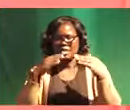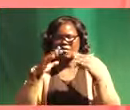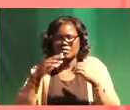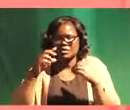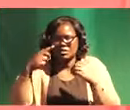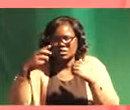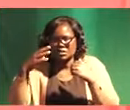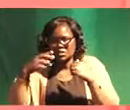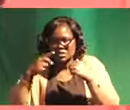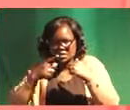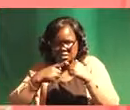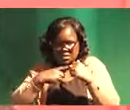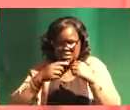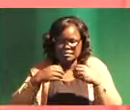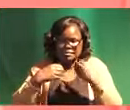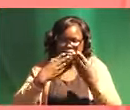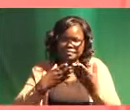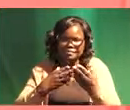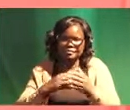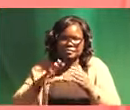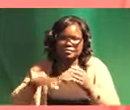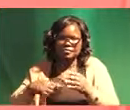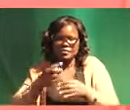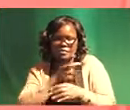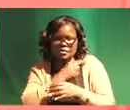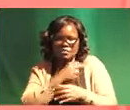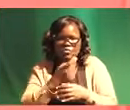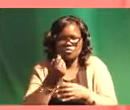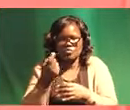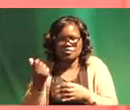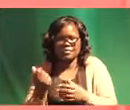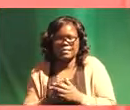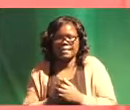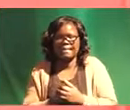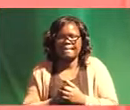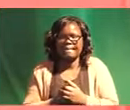mzigo tusukume kwako, sisi tubaki na hospitali kidogo kidogo.